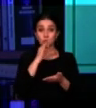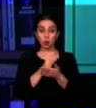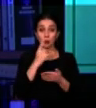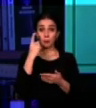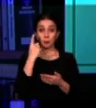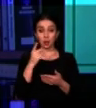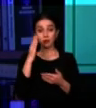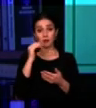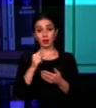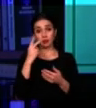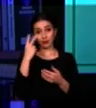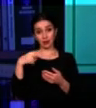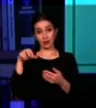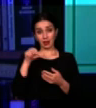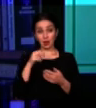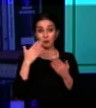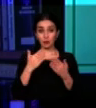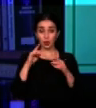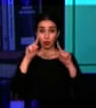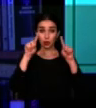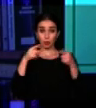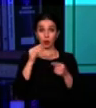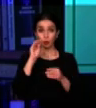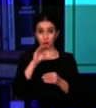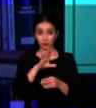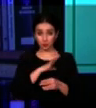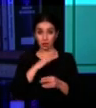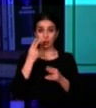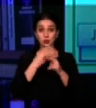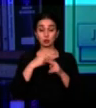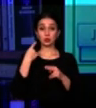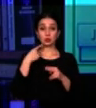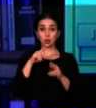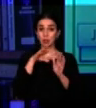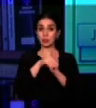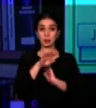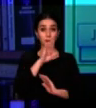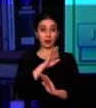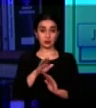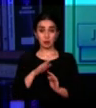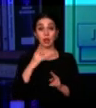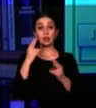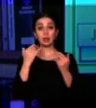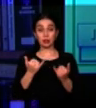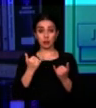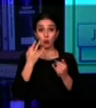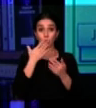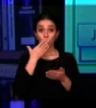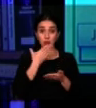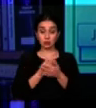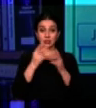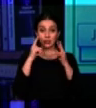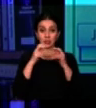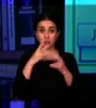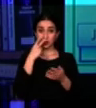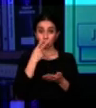1 ва 2,5. Думалоқ қавс қўйдига, чунки сонлар бу оралиққа кирмайди. Энди келинг ўзингизни